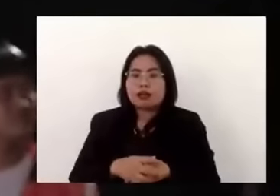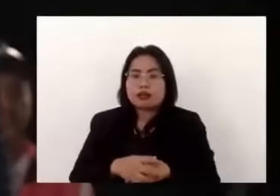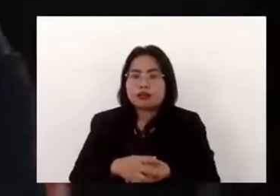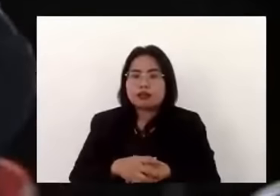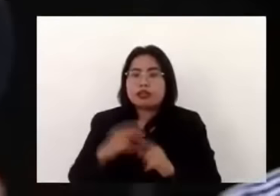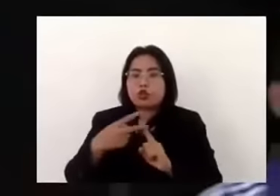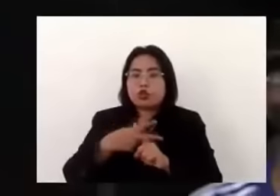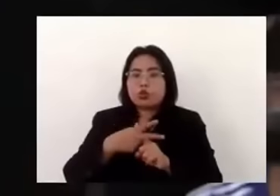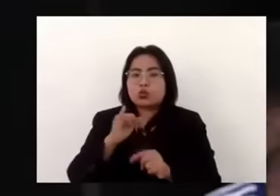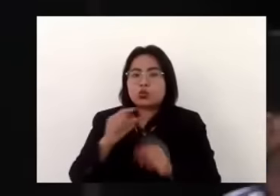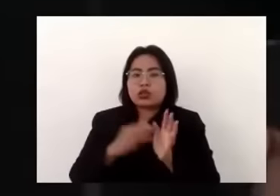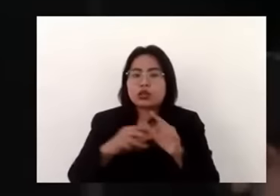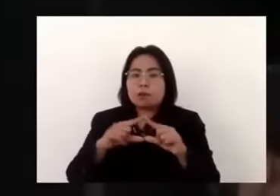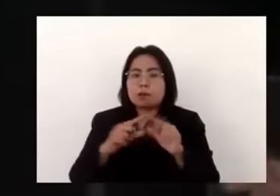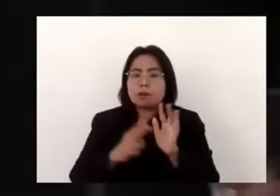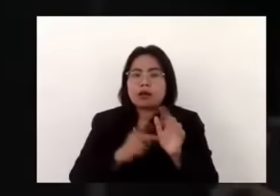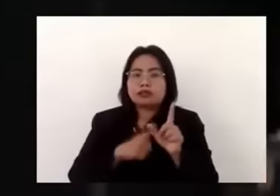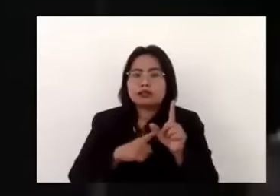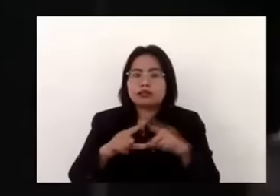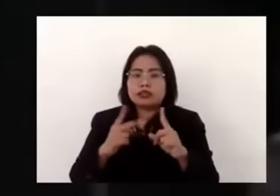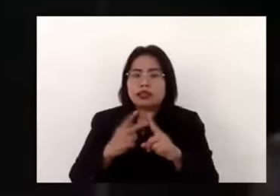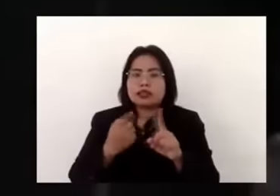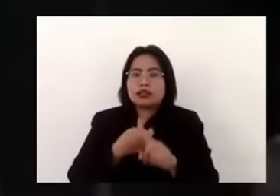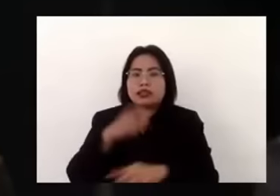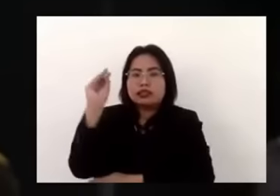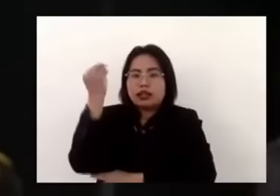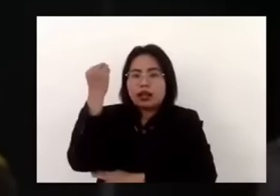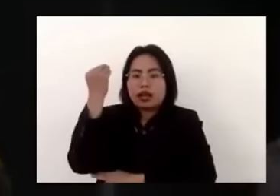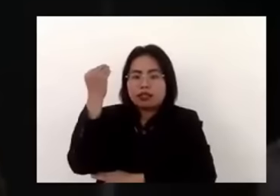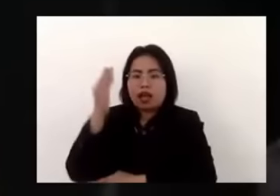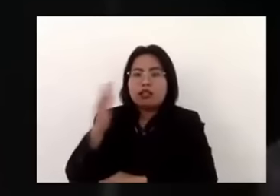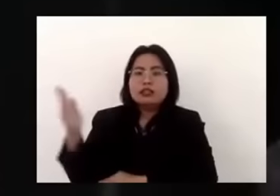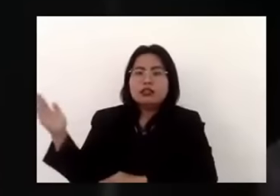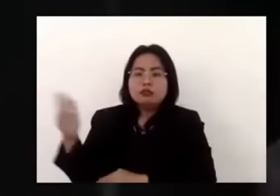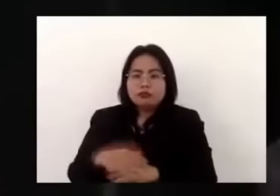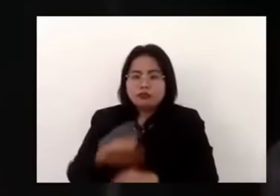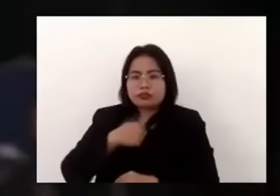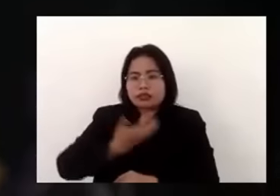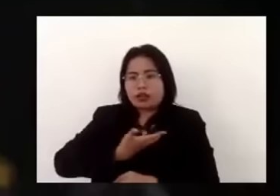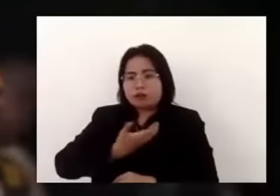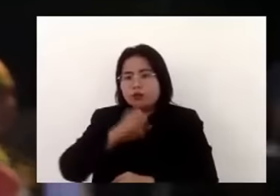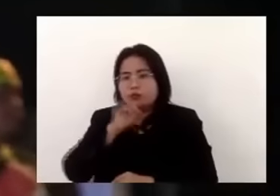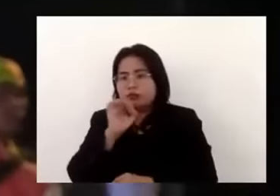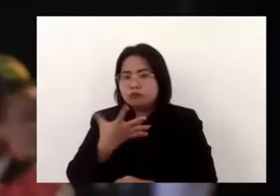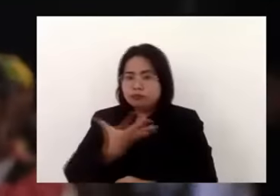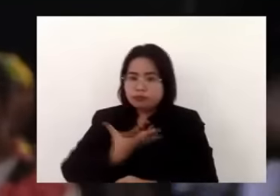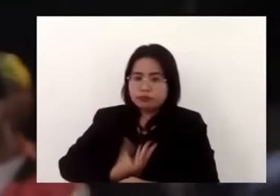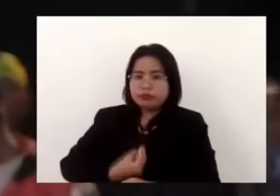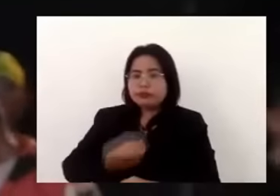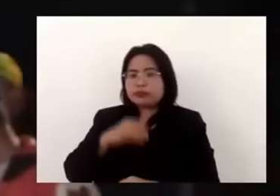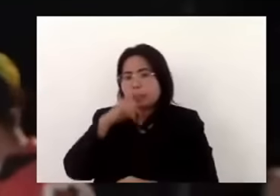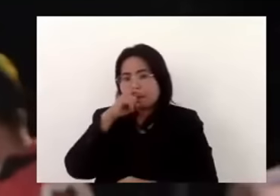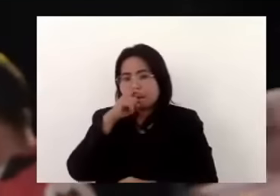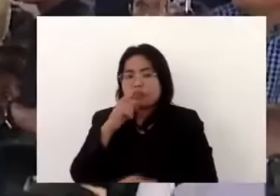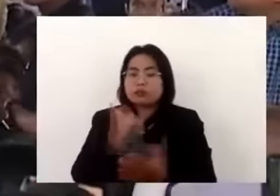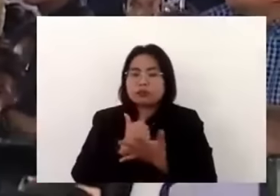firah dari Jakarta Timur Saya ingin sedikit menyaikan keluhan Pak